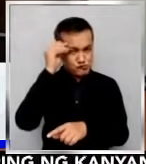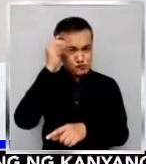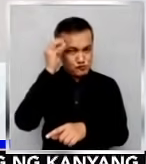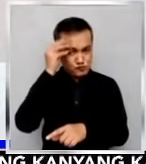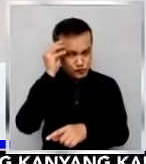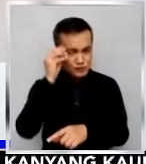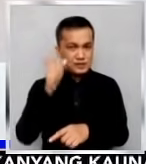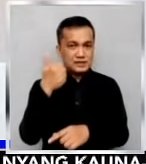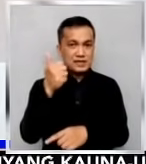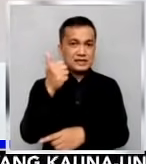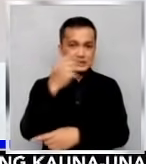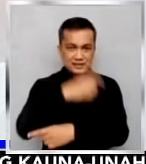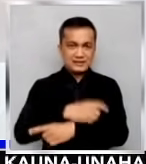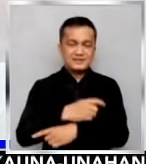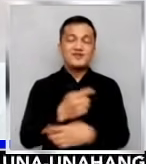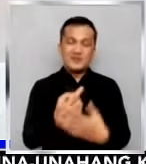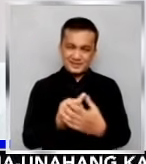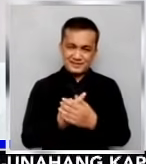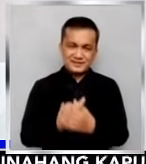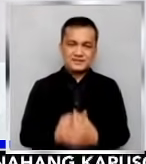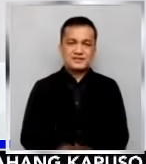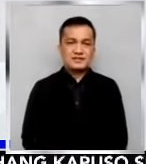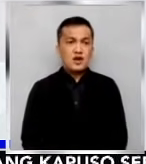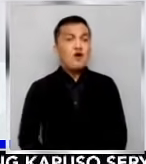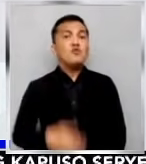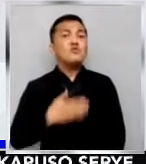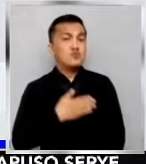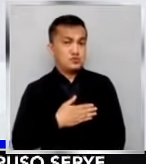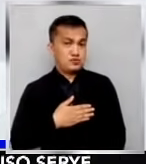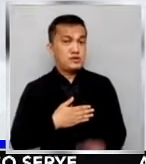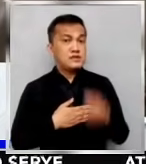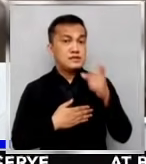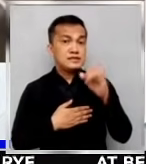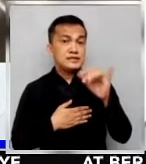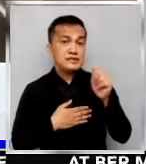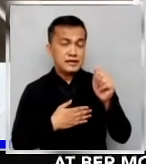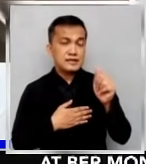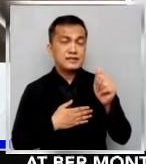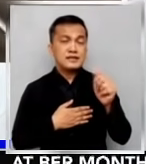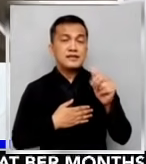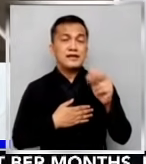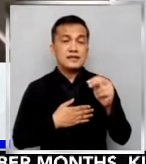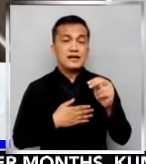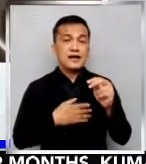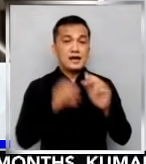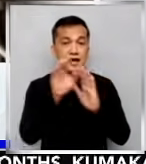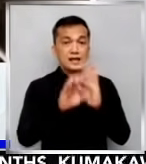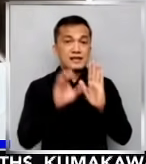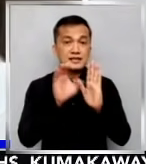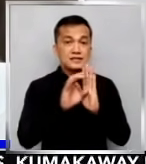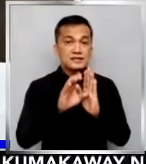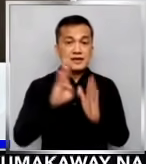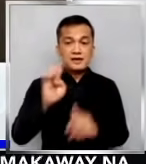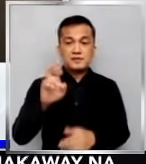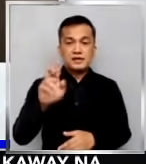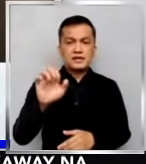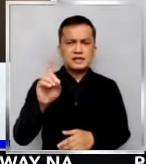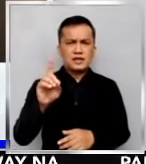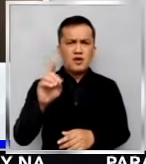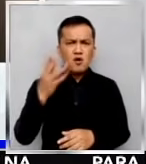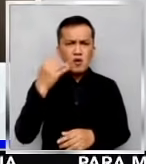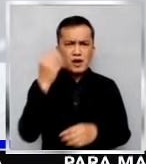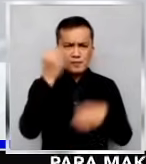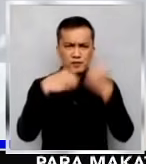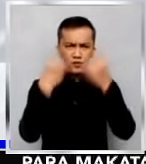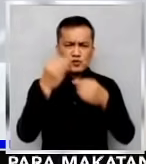na to. Gustong-gusto raw ni Sia ng karakter niyang si Bernard dahil sa masalimuot na ugali at pagkatao